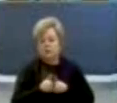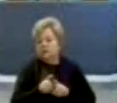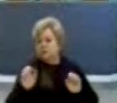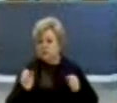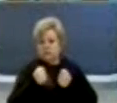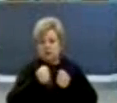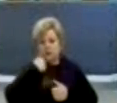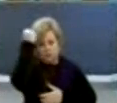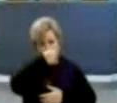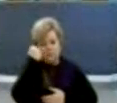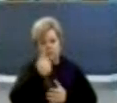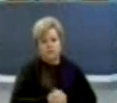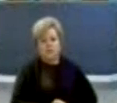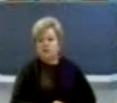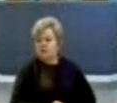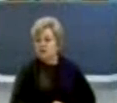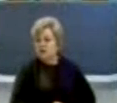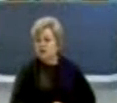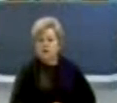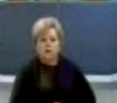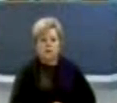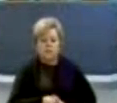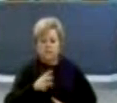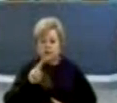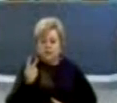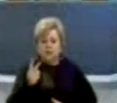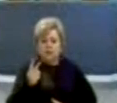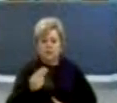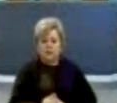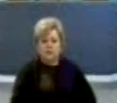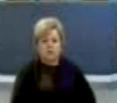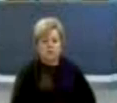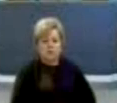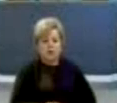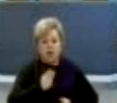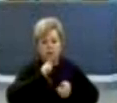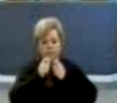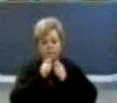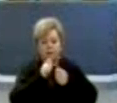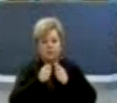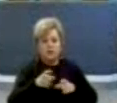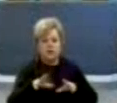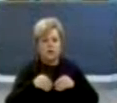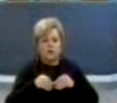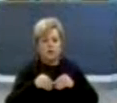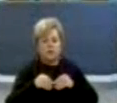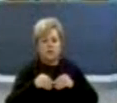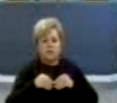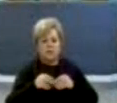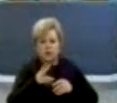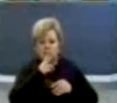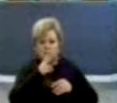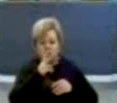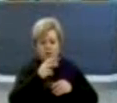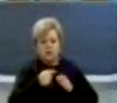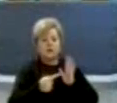kishte më shumë për të qeshur shumë. Po i kthehen pak marrëveshjes e cila është botuar, për cilën natyrisht kërkova nga kryeministri